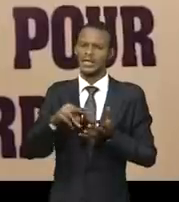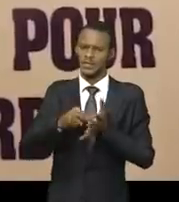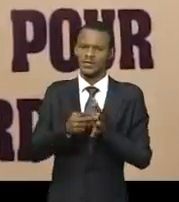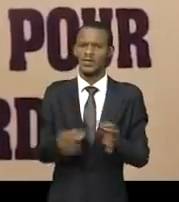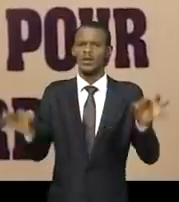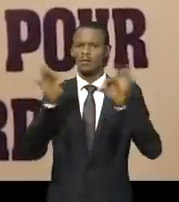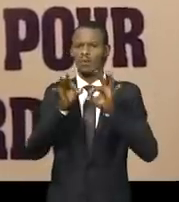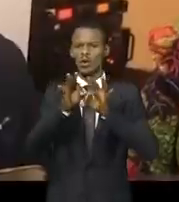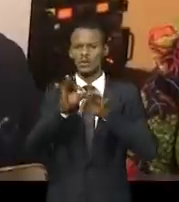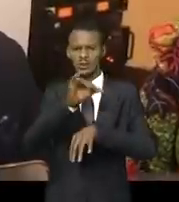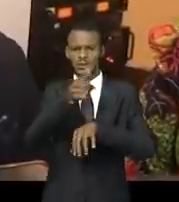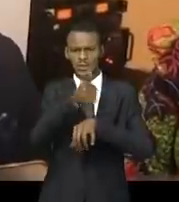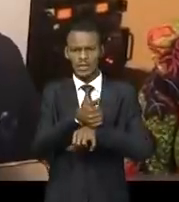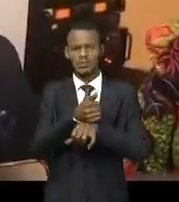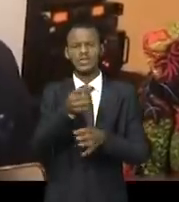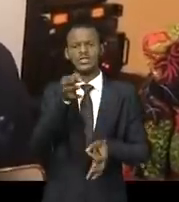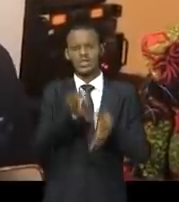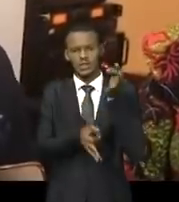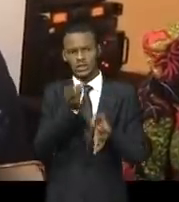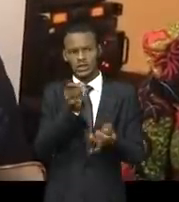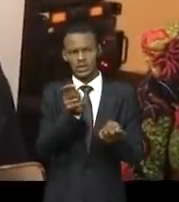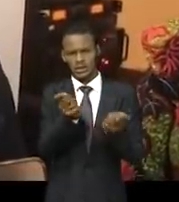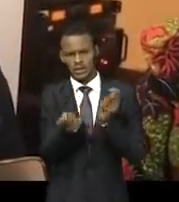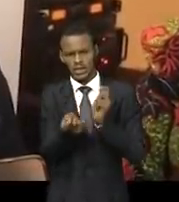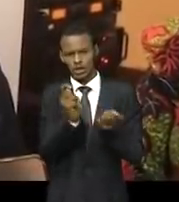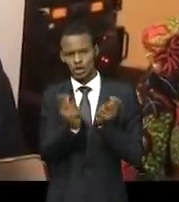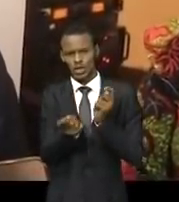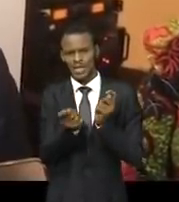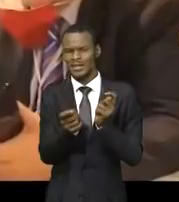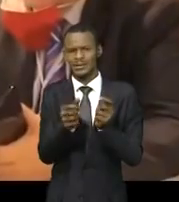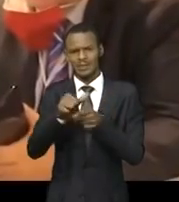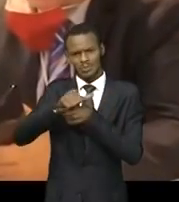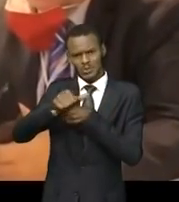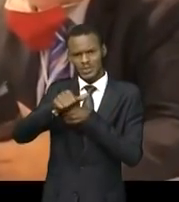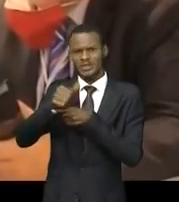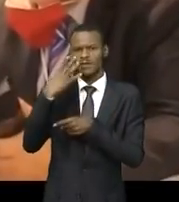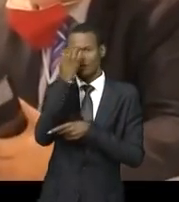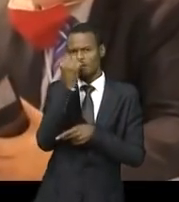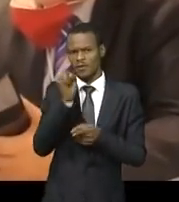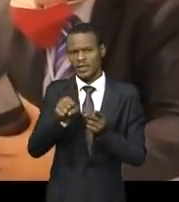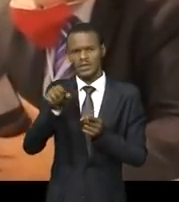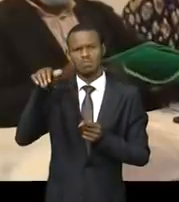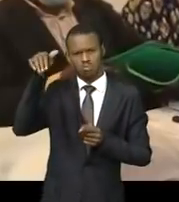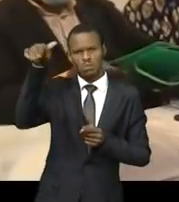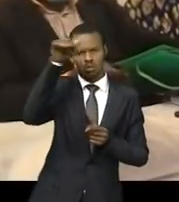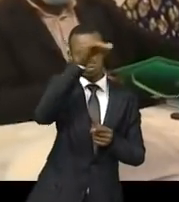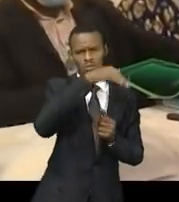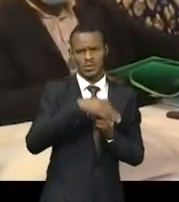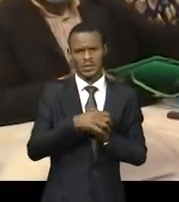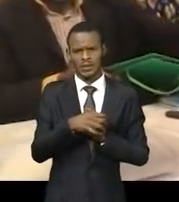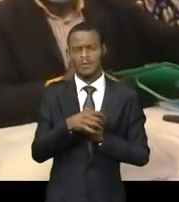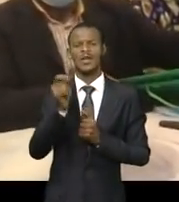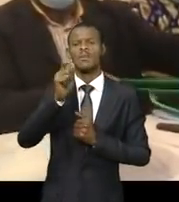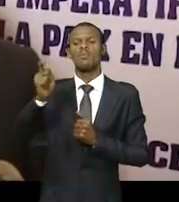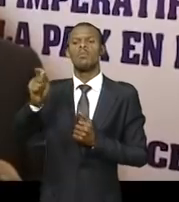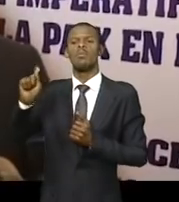été utilisé en Afrique du Sud et dans plusieurs autres États. Le professeur Luzolo Bambilesa, panéliste, ne voit pas